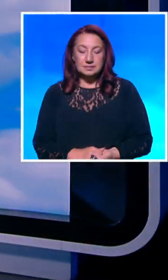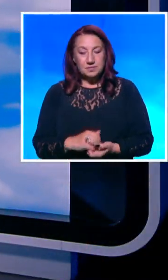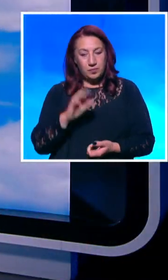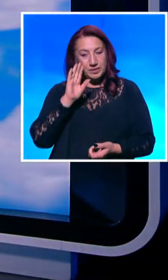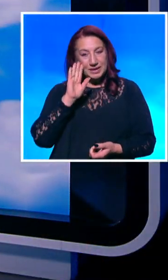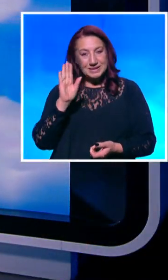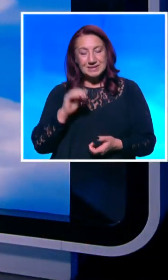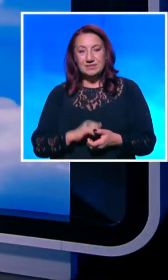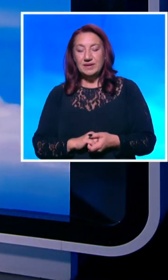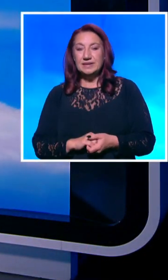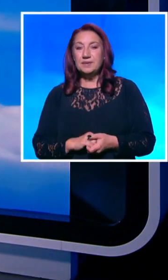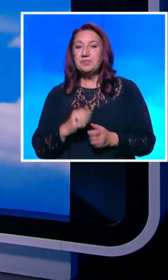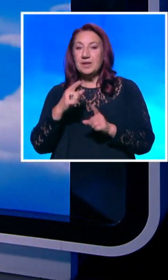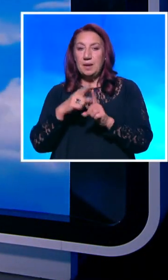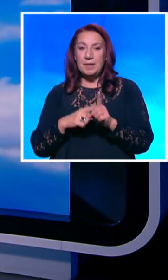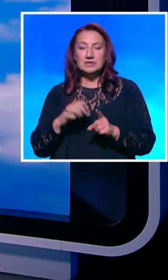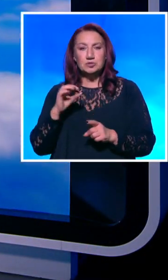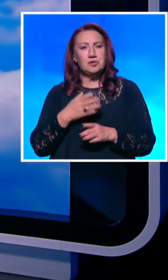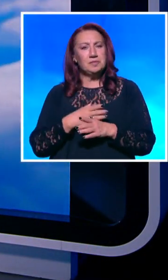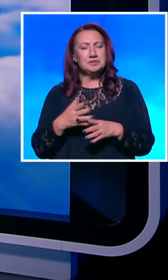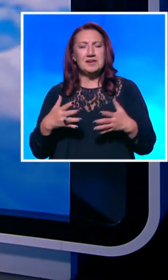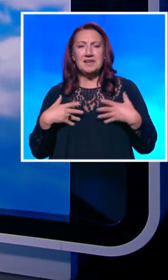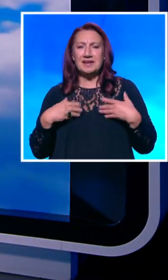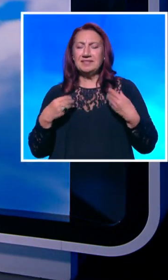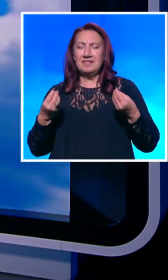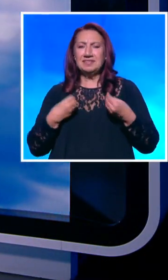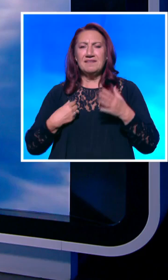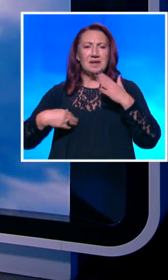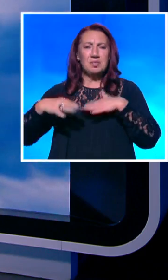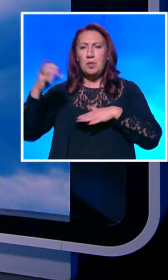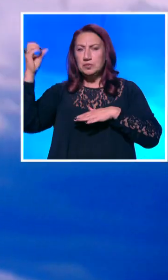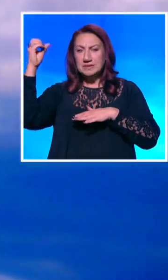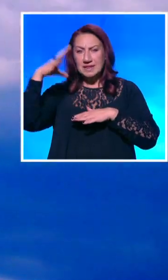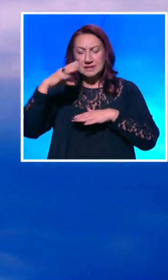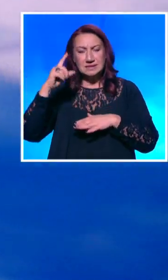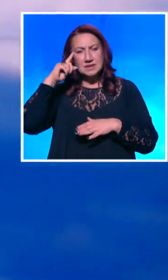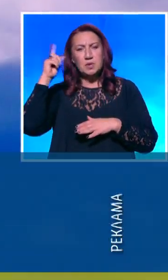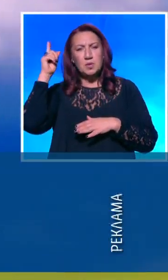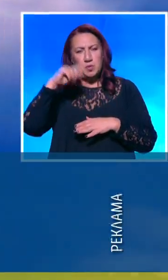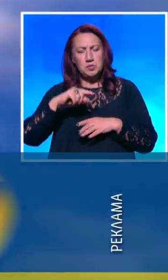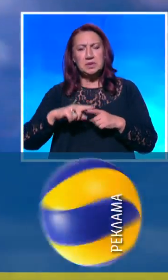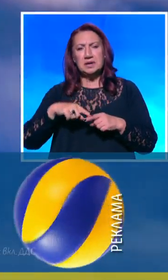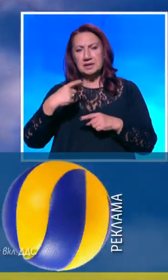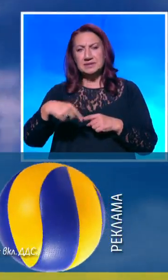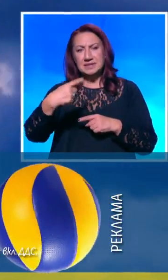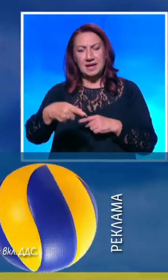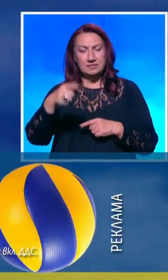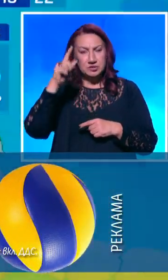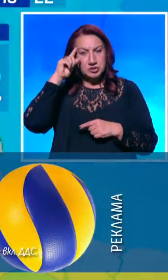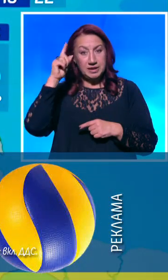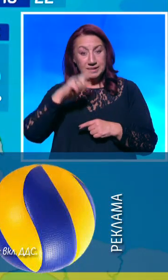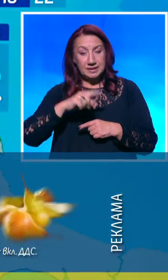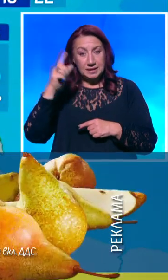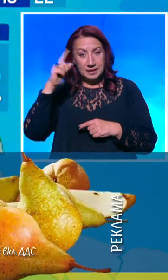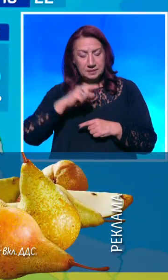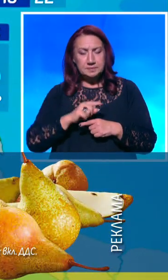здравейте октомври ще продължи да ни радва с много слънчеви часове и утре и през следващите дни утре